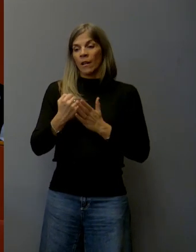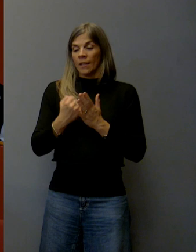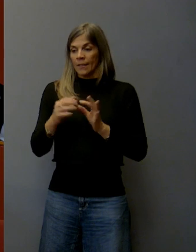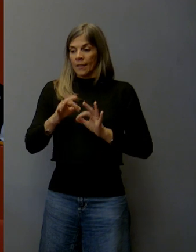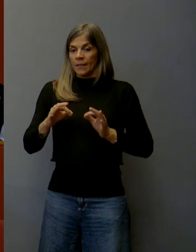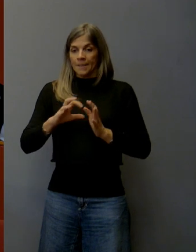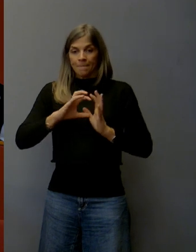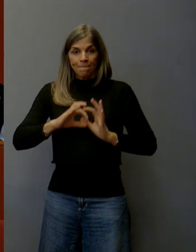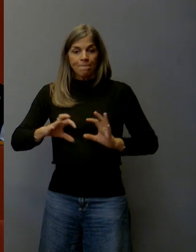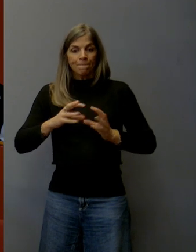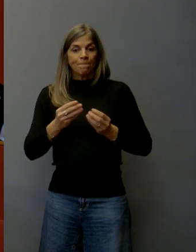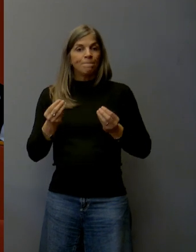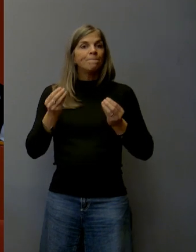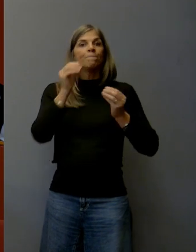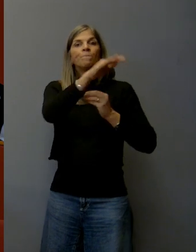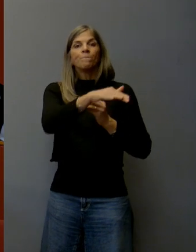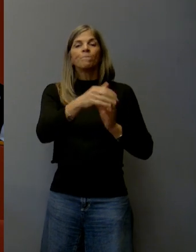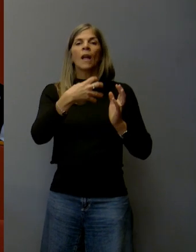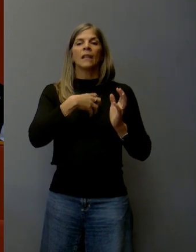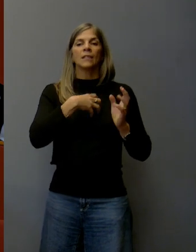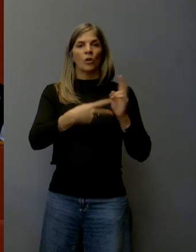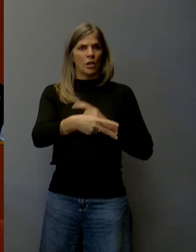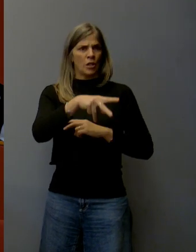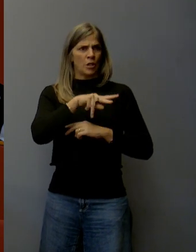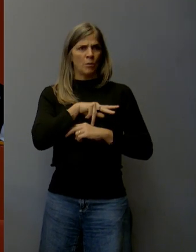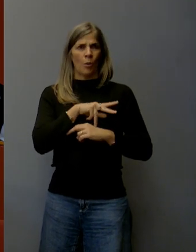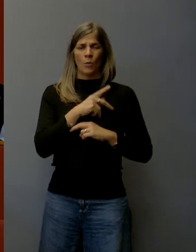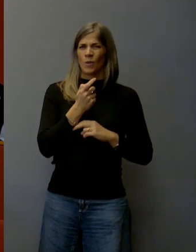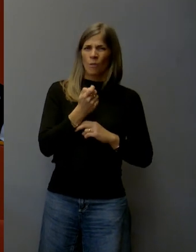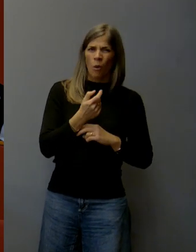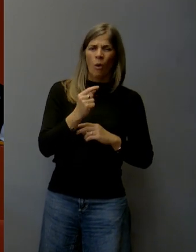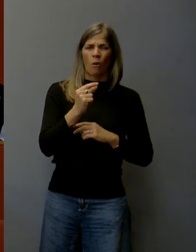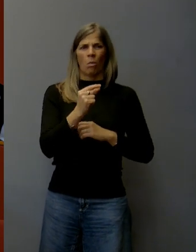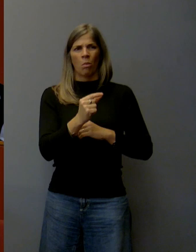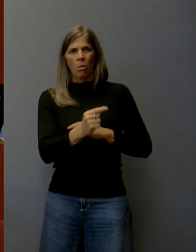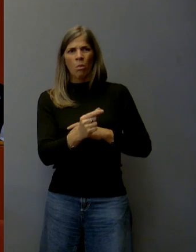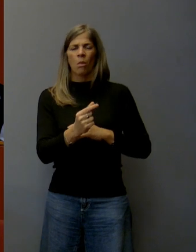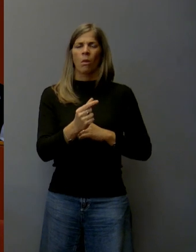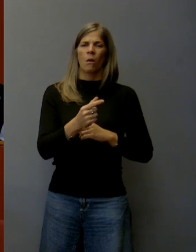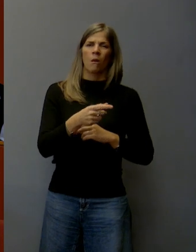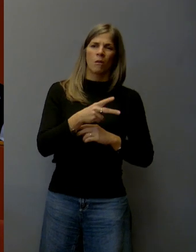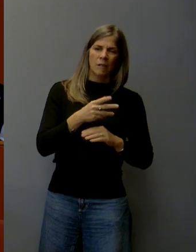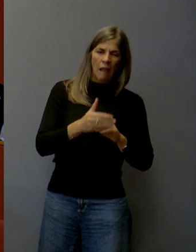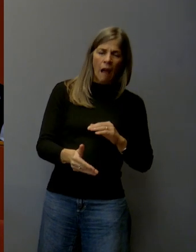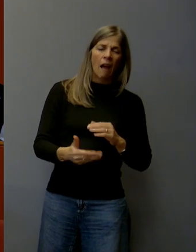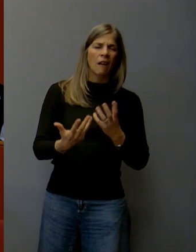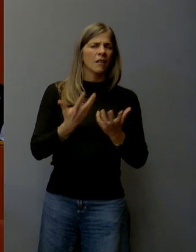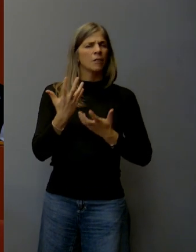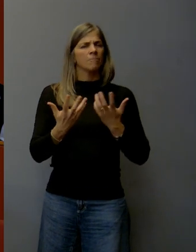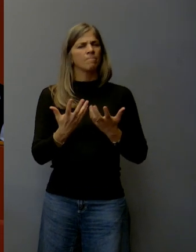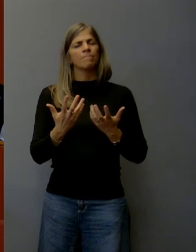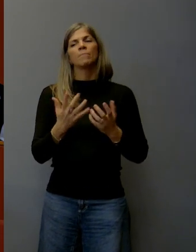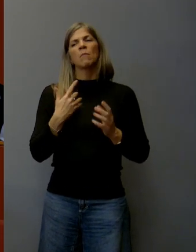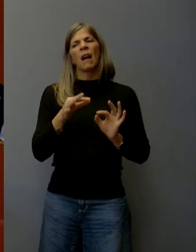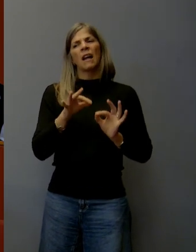alcuni degli assessori però non era semplicemente la volontà di una critica diciamo sterile ma era proprio il